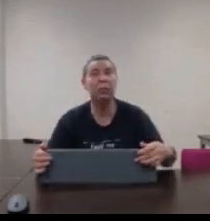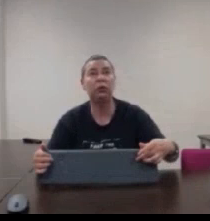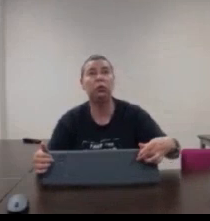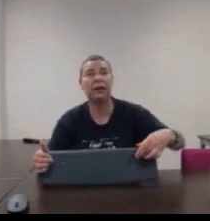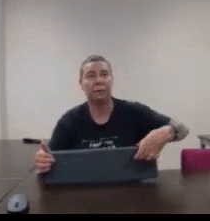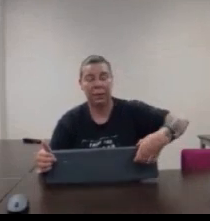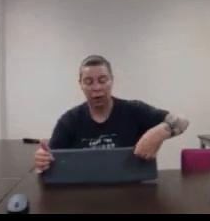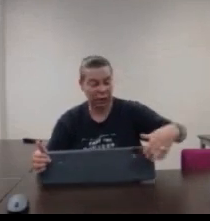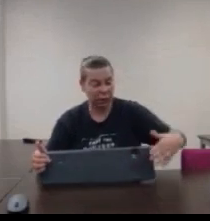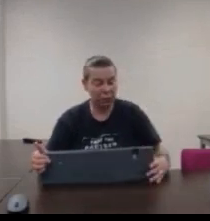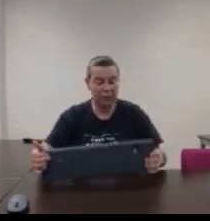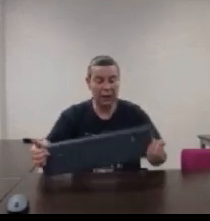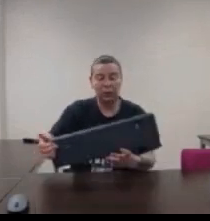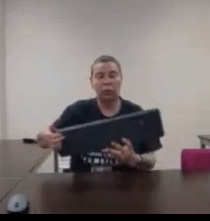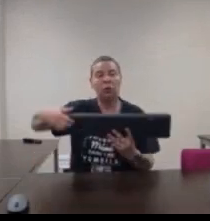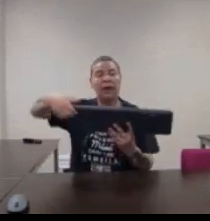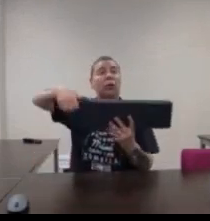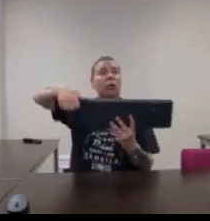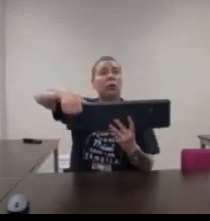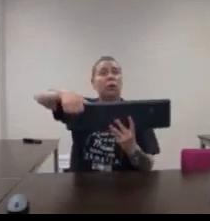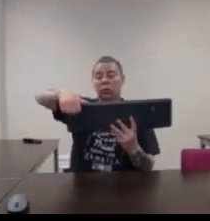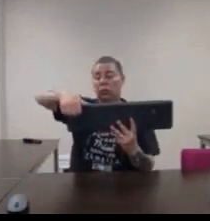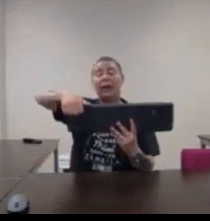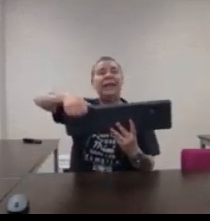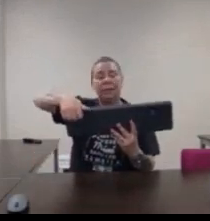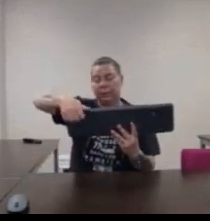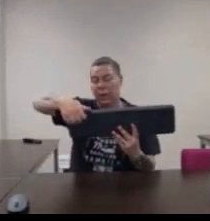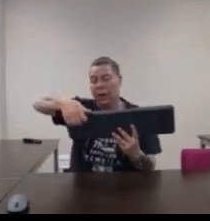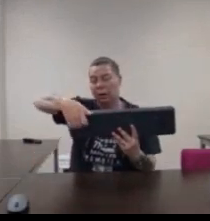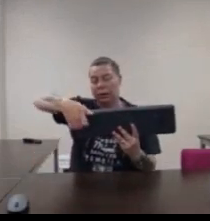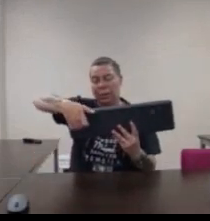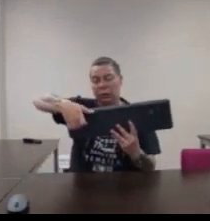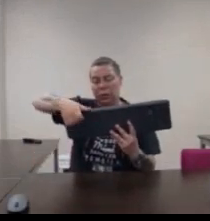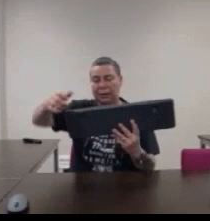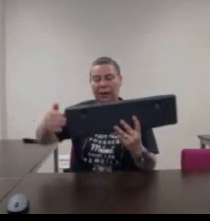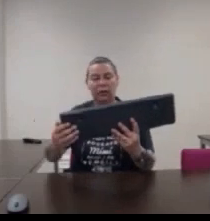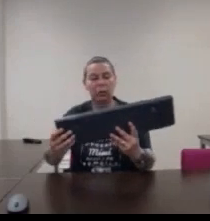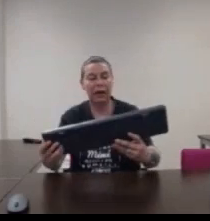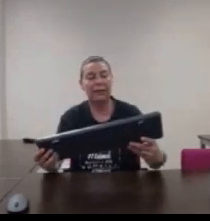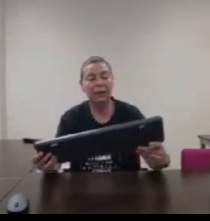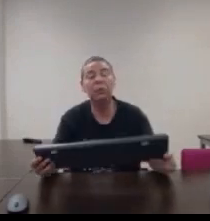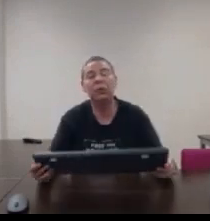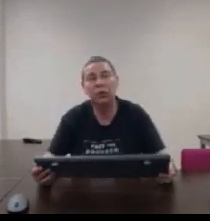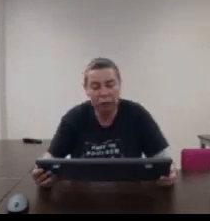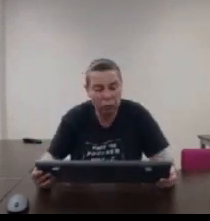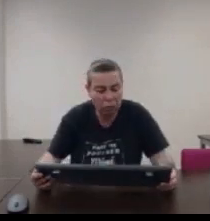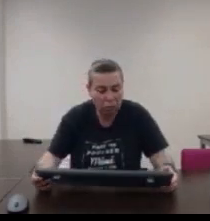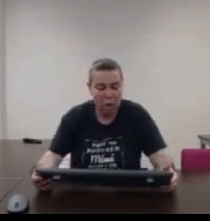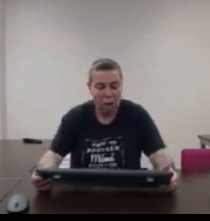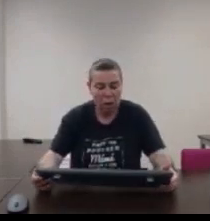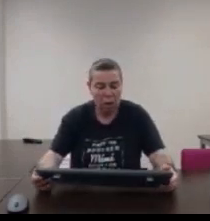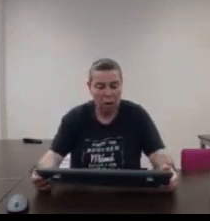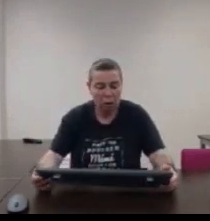les petites patounettes là, qui vous permettent de le mettre, de l'incliner. Alors ces patounettes, elles avaient pour